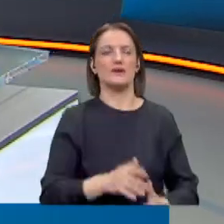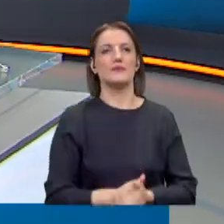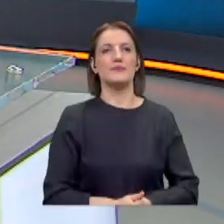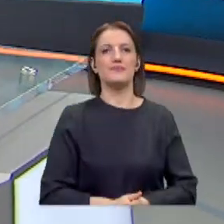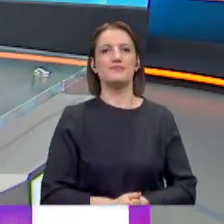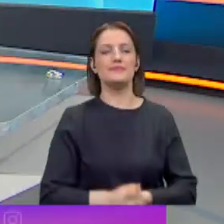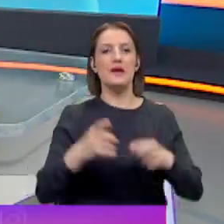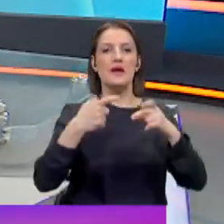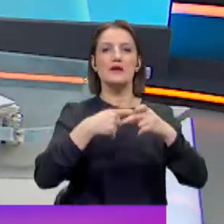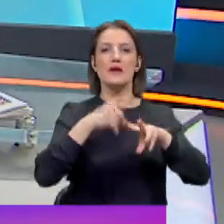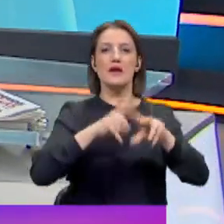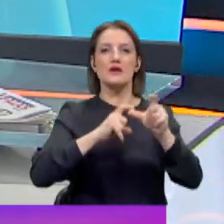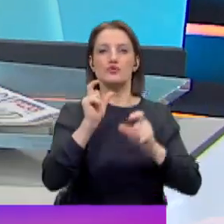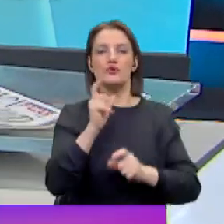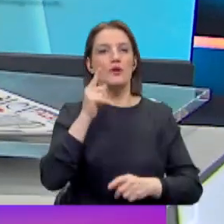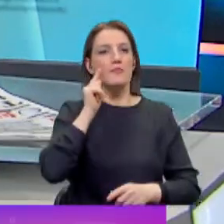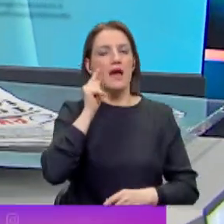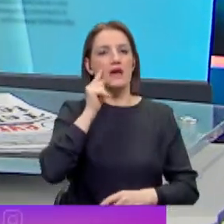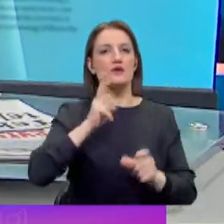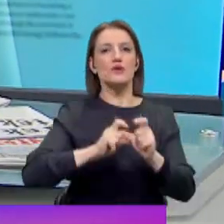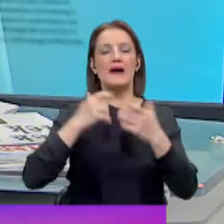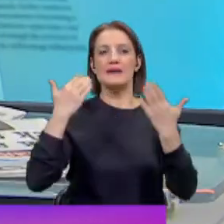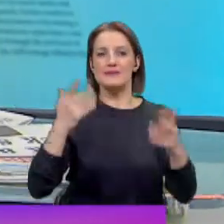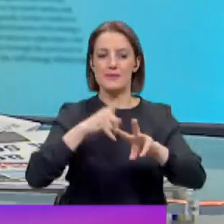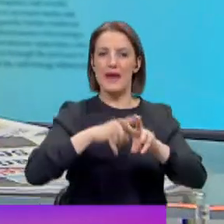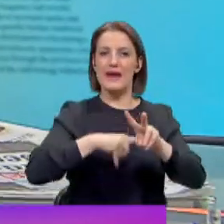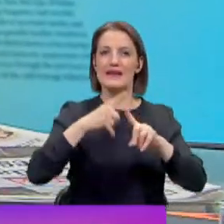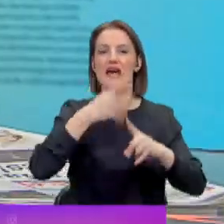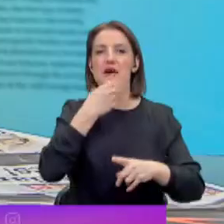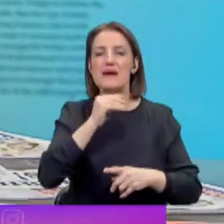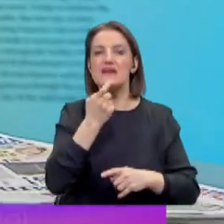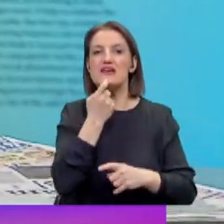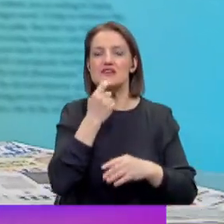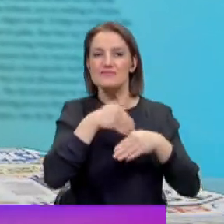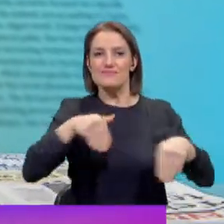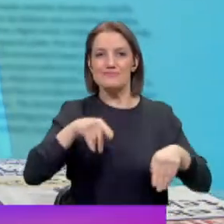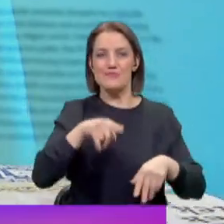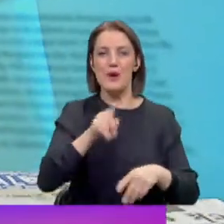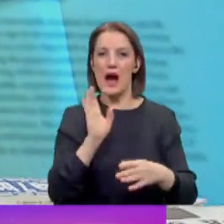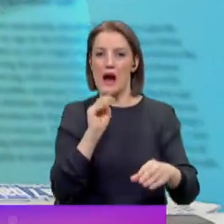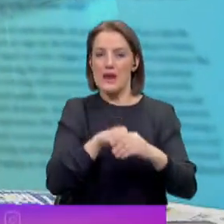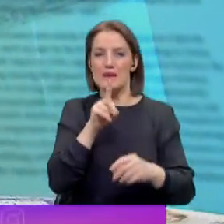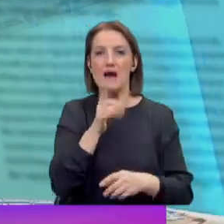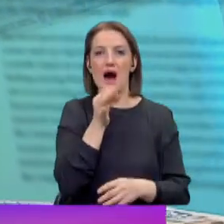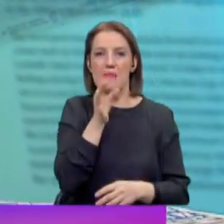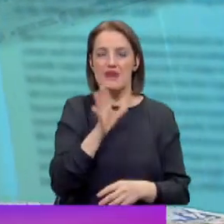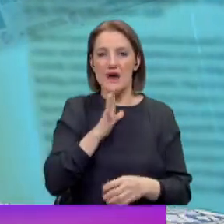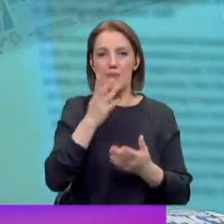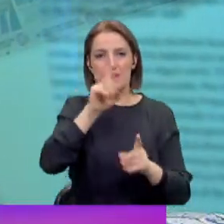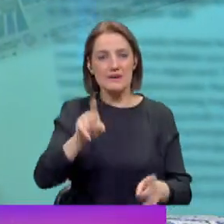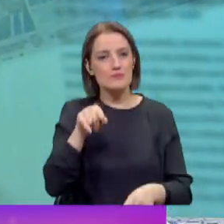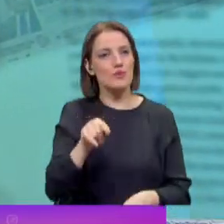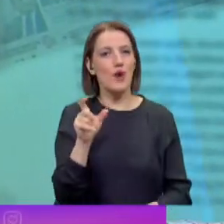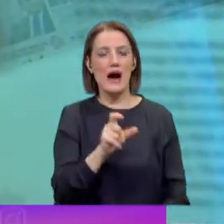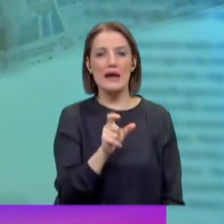Ey Resul Bey günaydın eytte den emeklilikte yaşa takılanlara dair bir haber var mı bu ay o